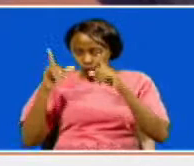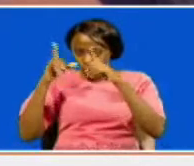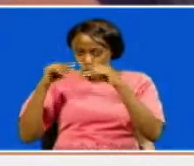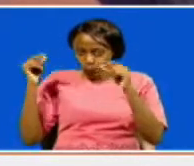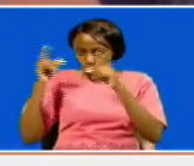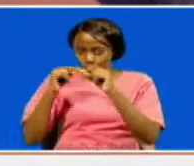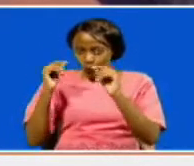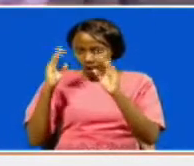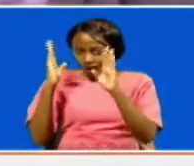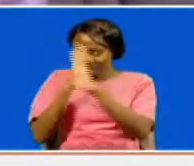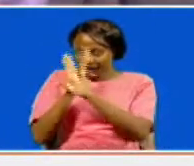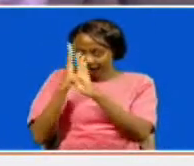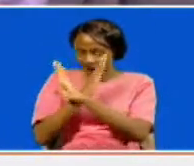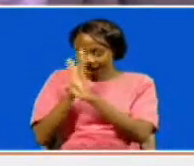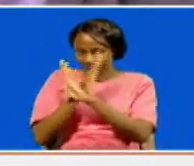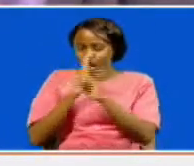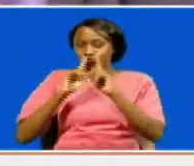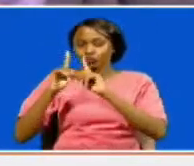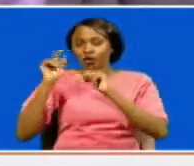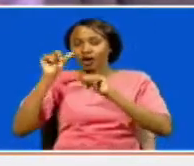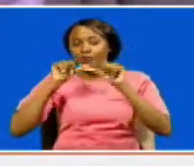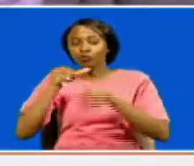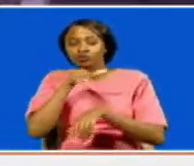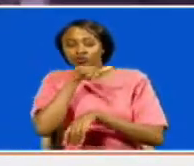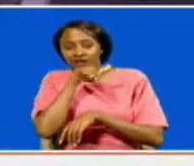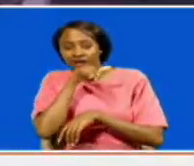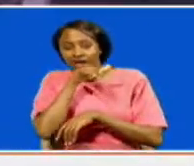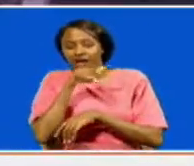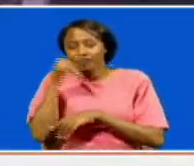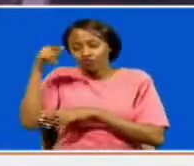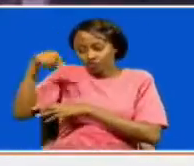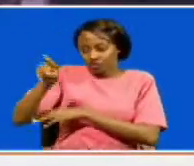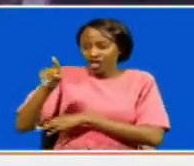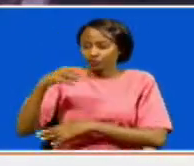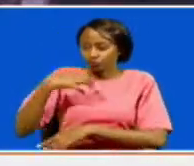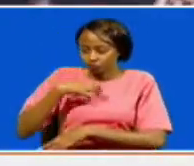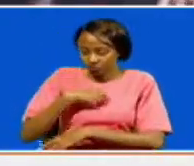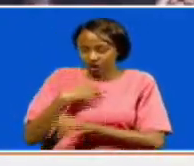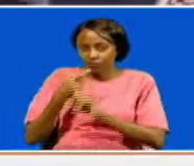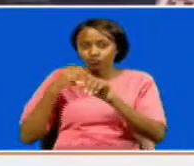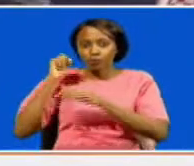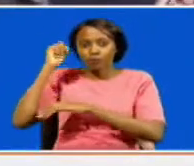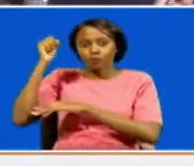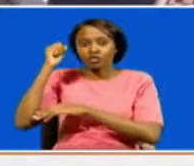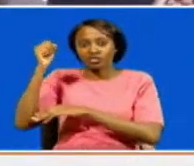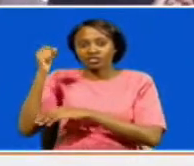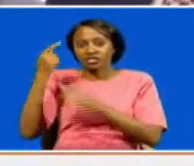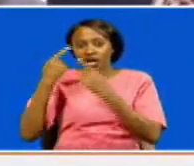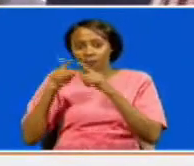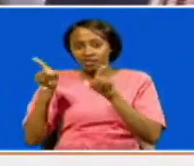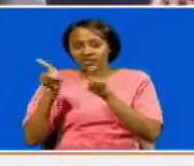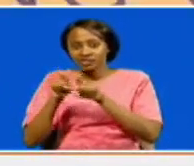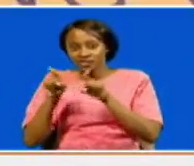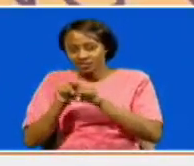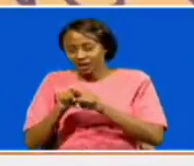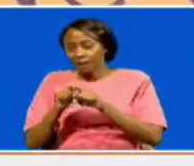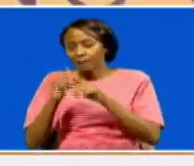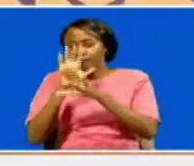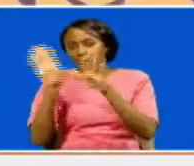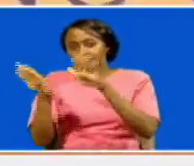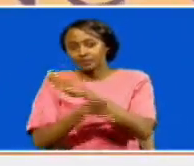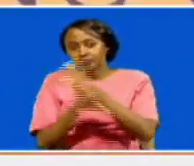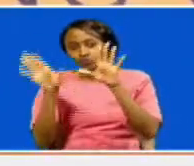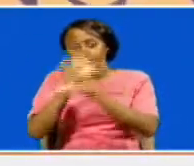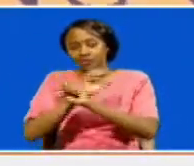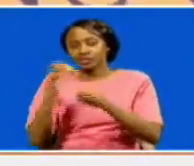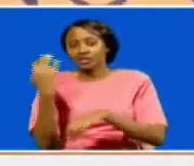ilikuwa ni wakati mwafaka kujiondoa siasani. Msimamo ulioshikiliwa na naibu rais Rigathi Gachagua aliyehudhuria. As a